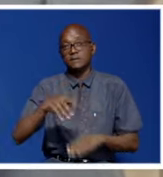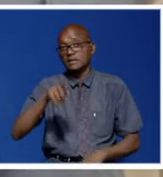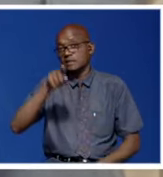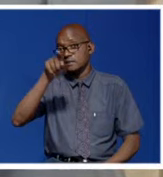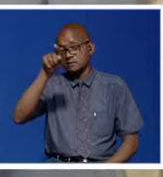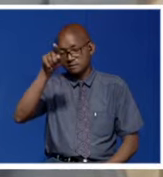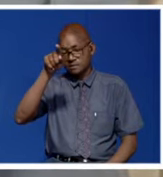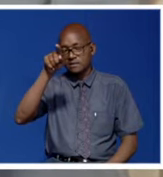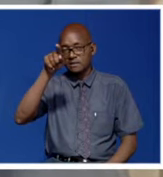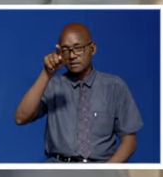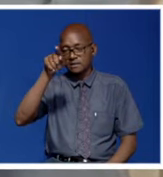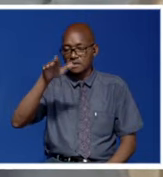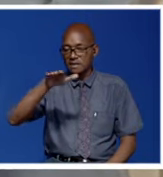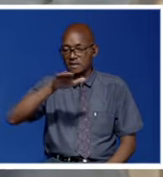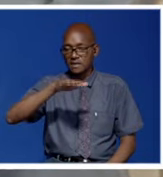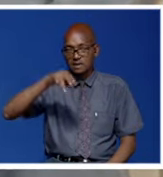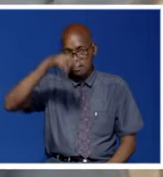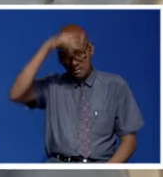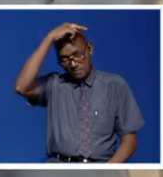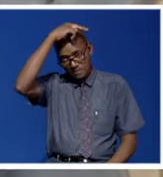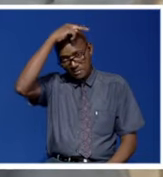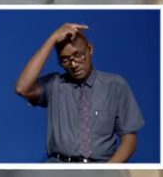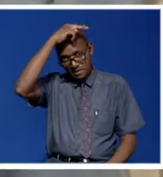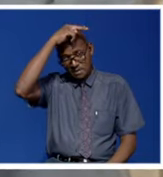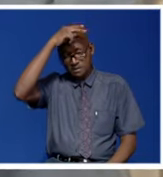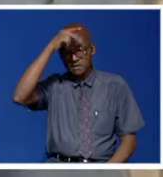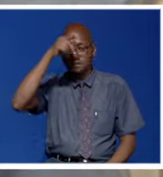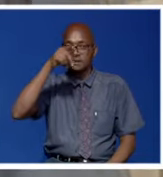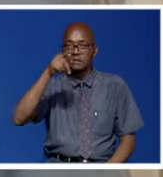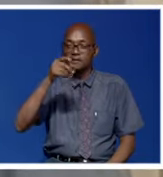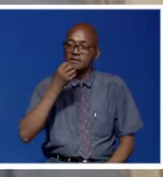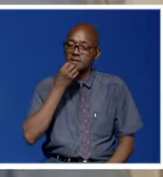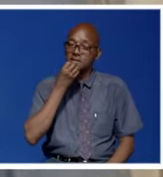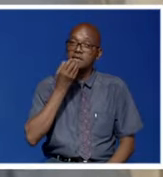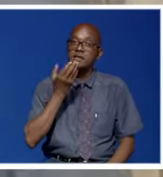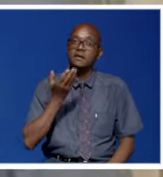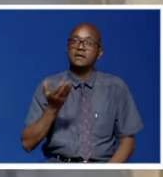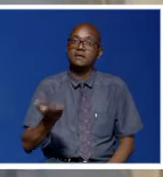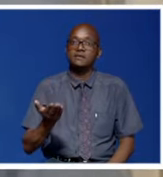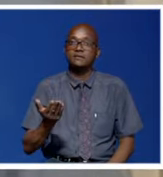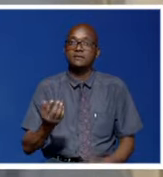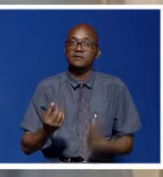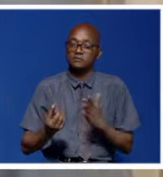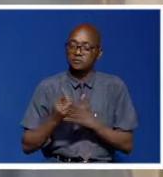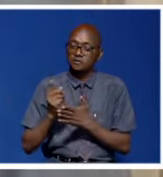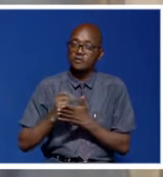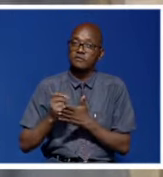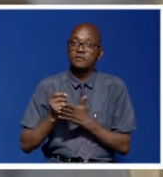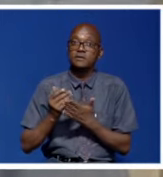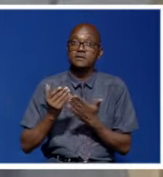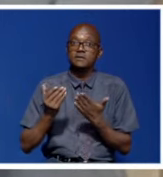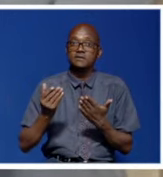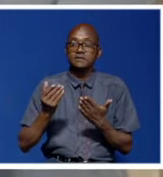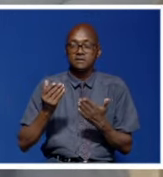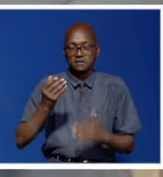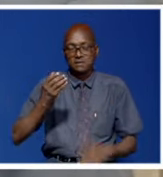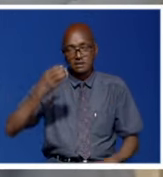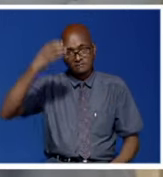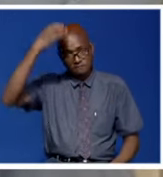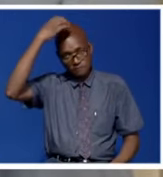la Pemba. Na kwa mujibu wa taarifa kutoka ofisi ya Mufti